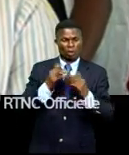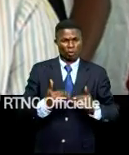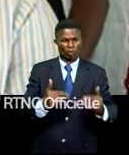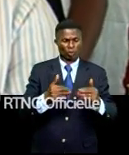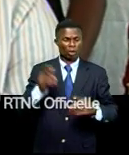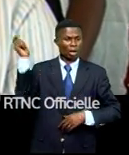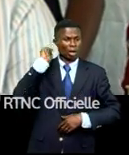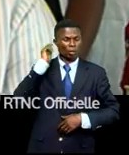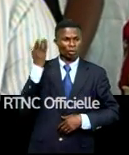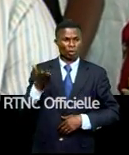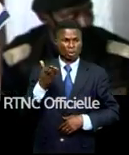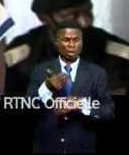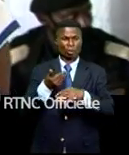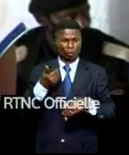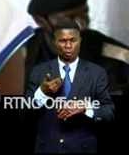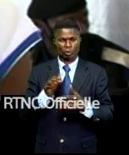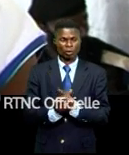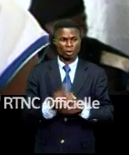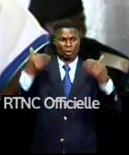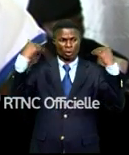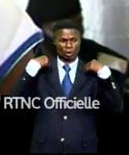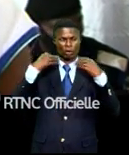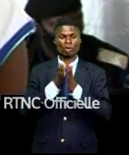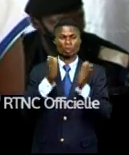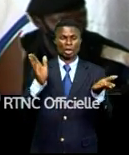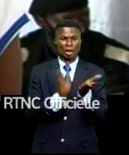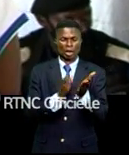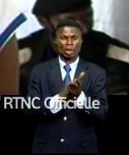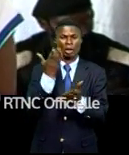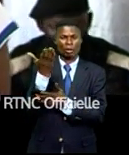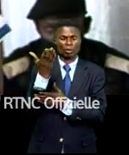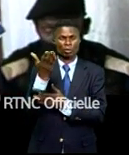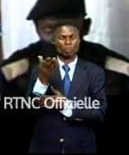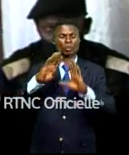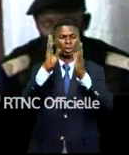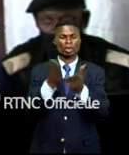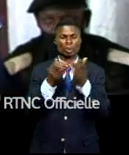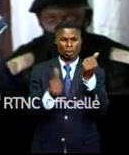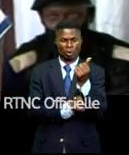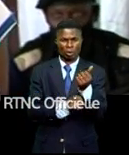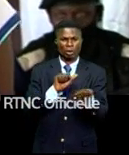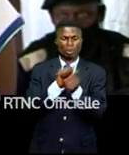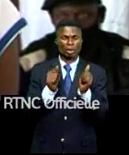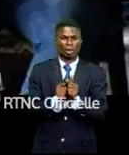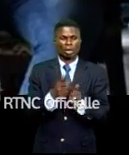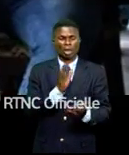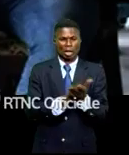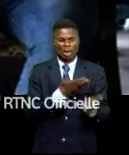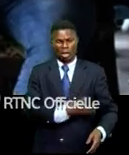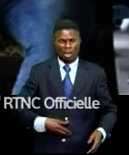des professeurs. Bien avant, l'abidel général Kalaki a interpellé l'auditoire sur ces lycées